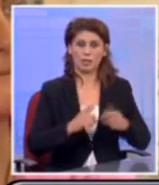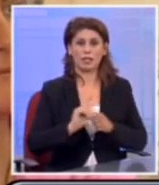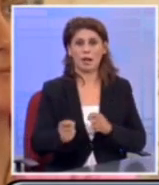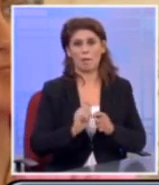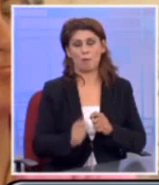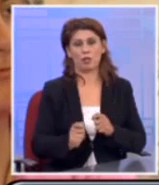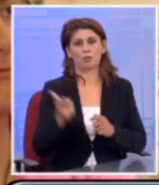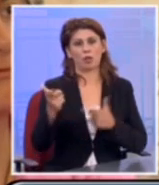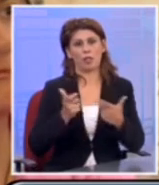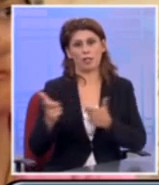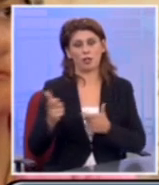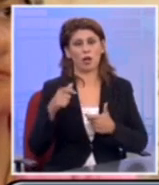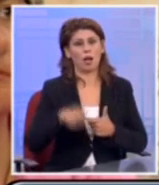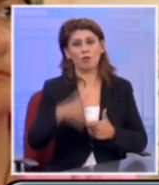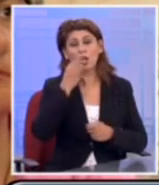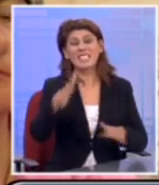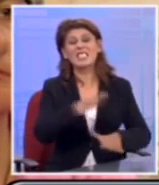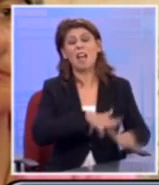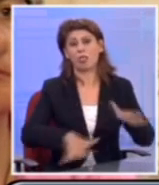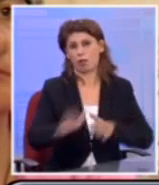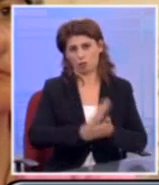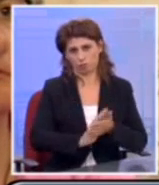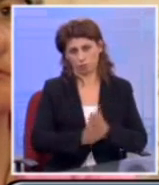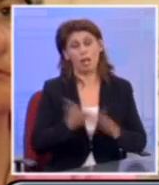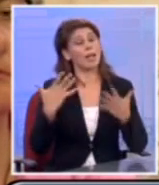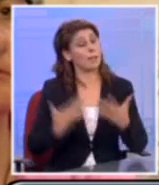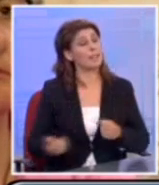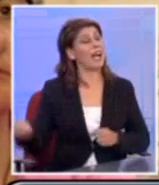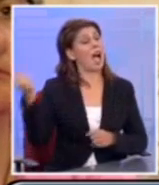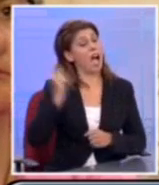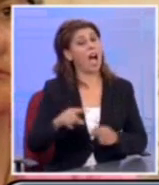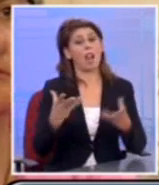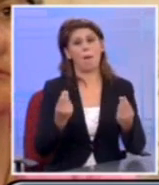αποπληρωμή των πιστωτών. Αυτό είναι σκάνδαλο και υπήρξαν και άλλα σκάνδαλα.